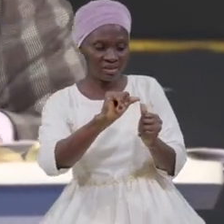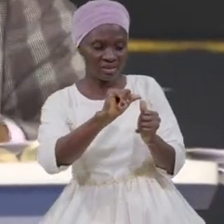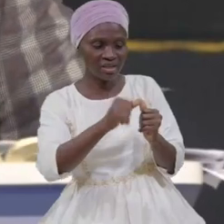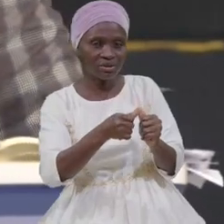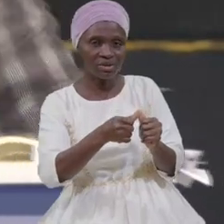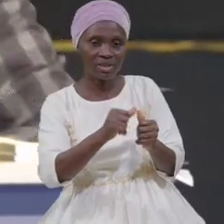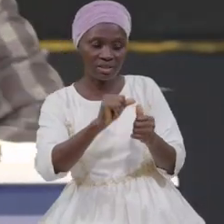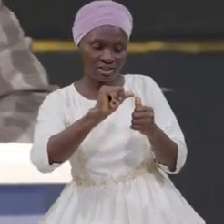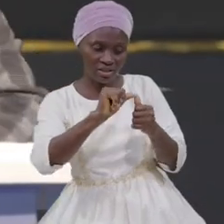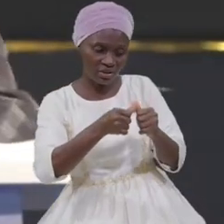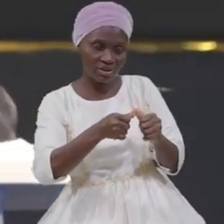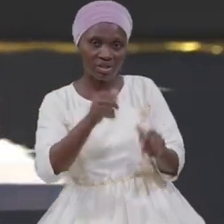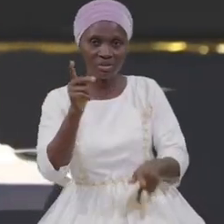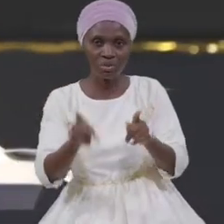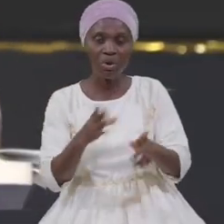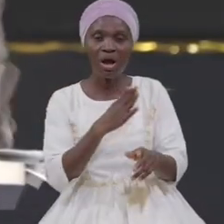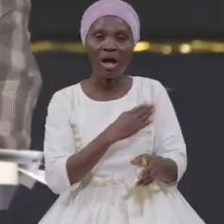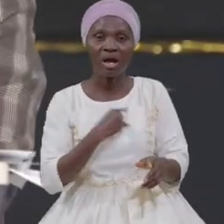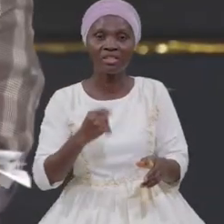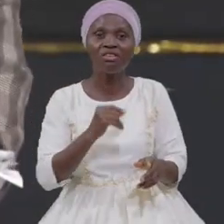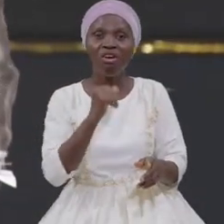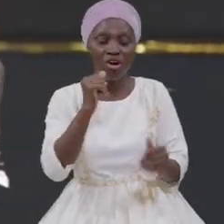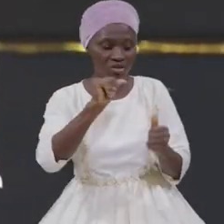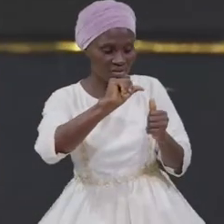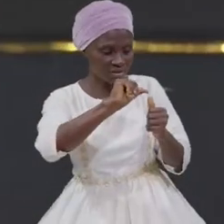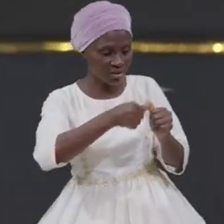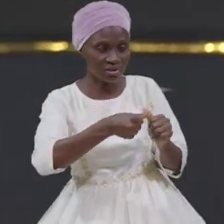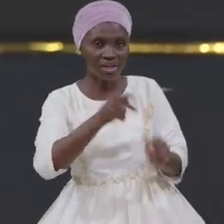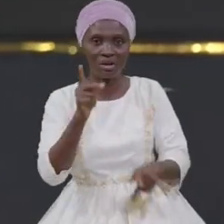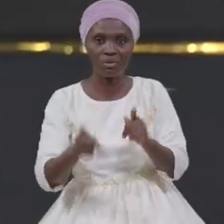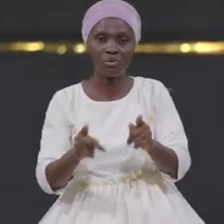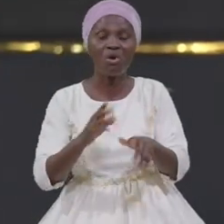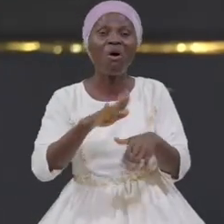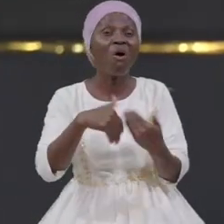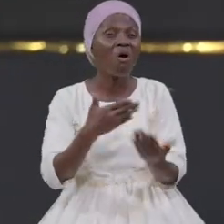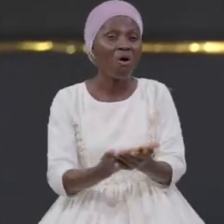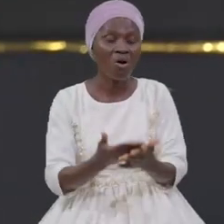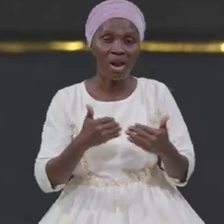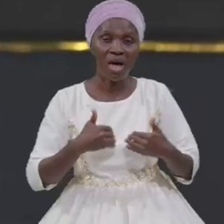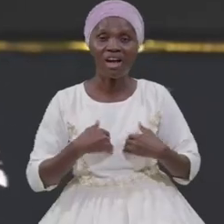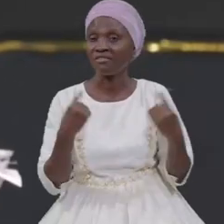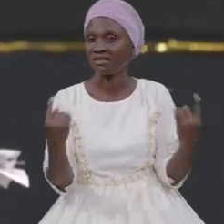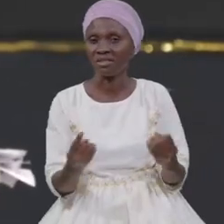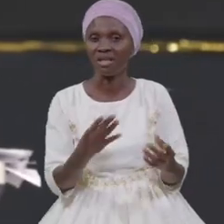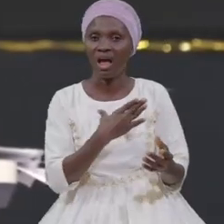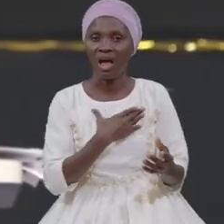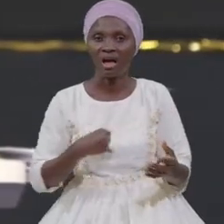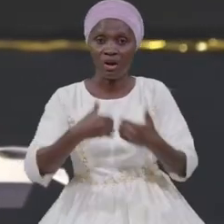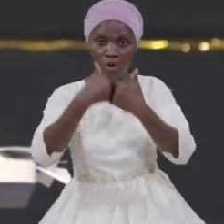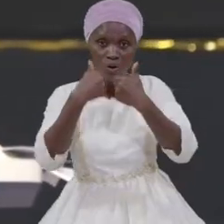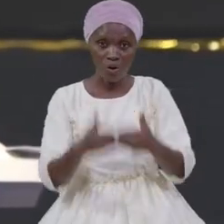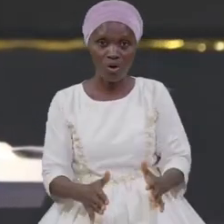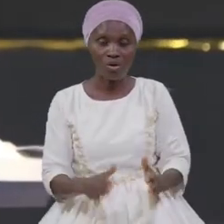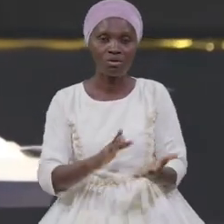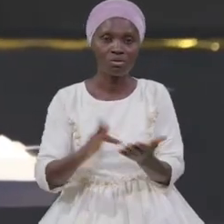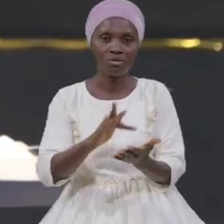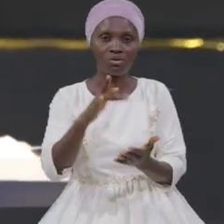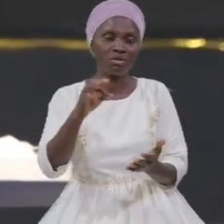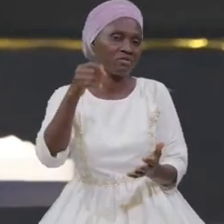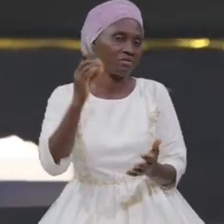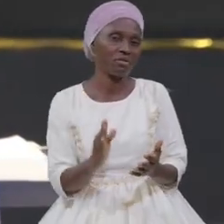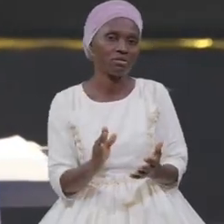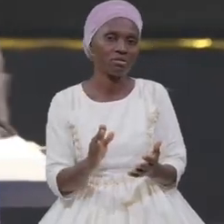incirconcis. Tous ont péché et sont privés de la gloire de Dieu. Pense